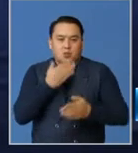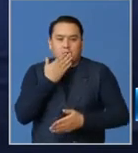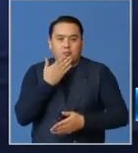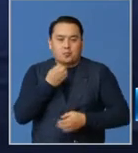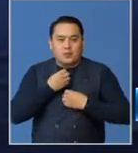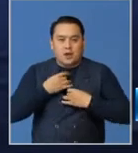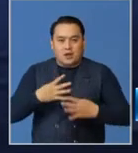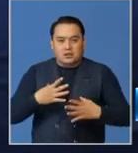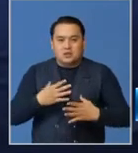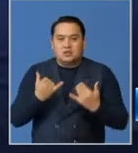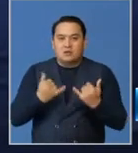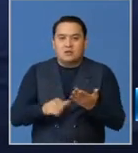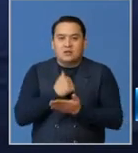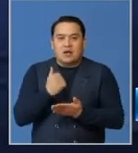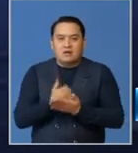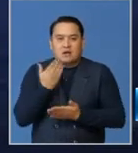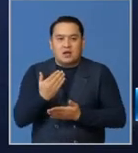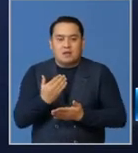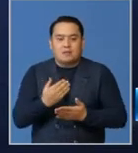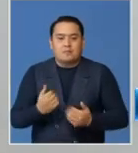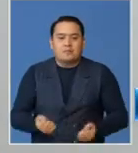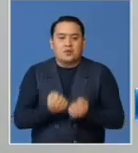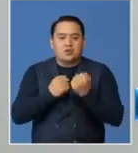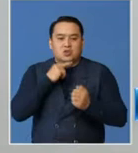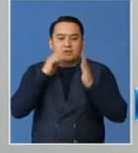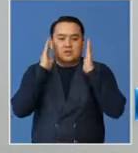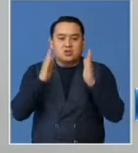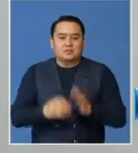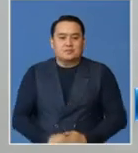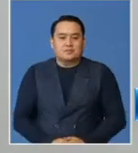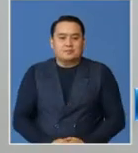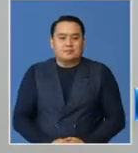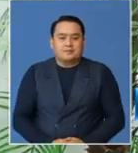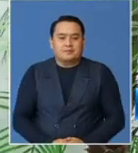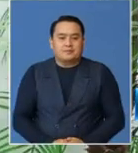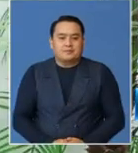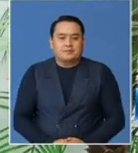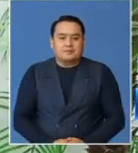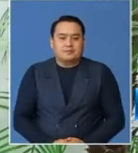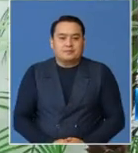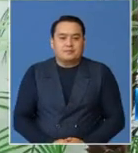настоящим праздником. Ведь самое главное для них – это внимание и поддержка.